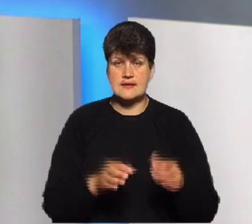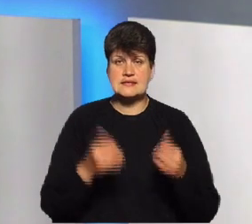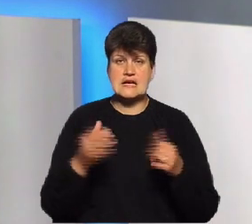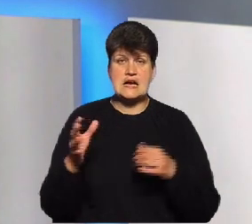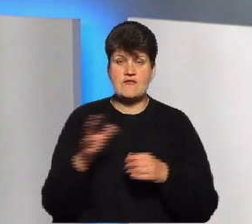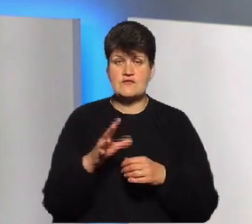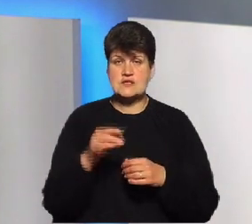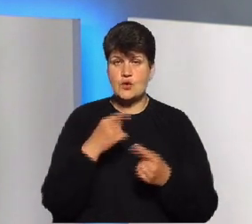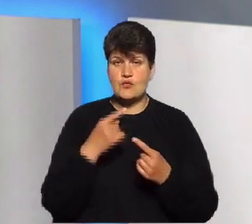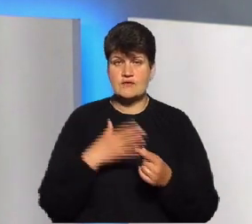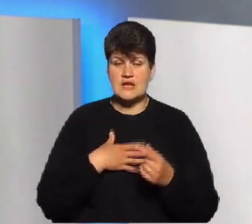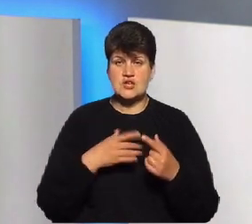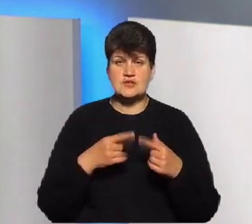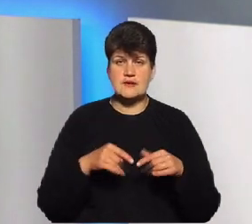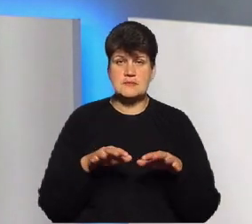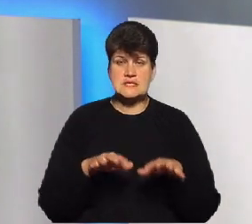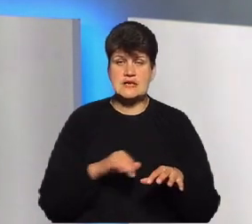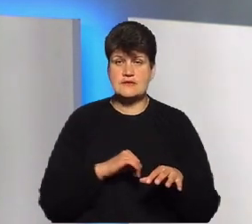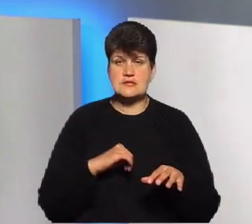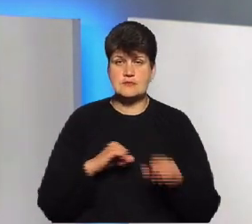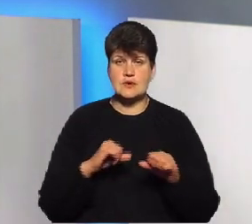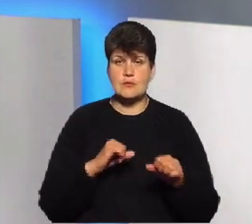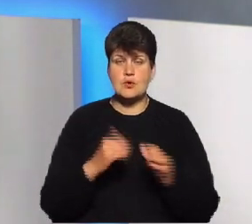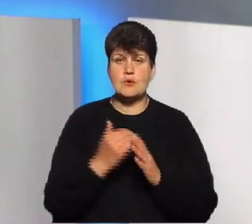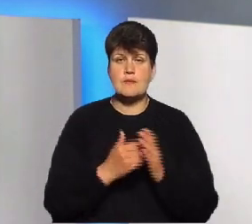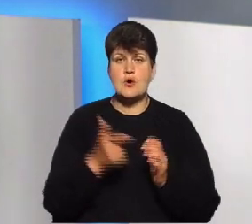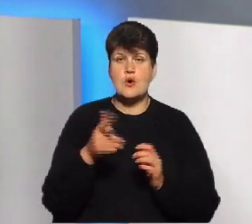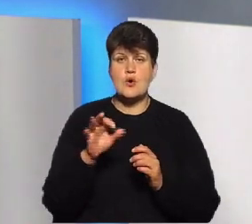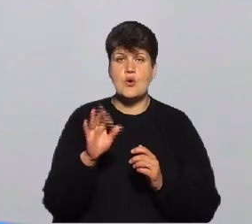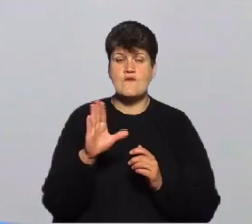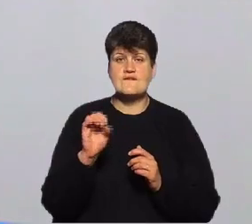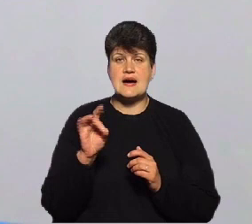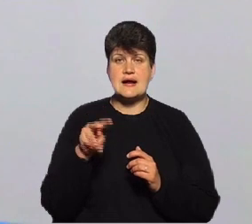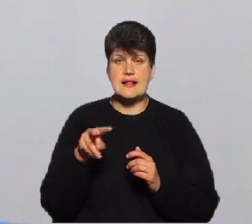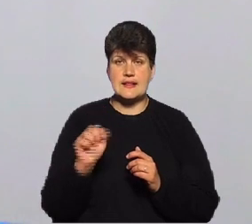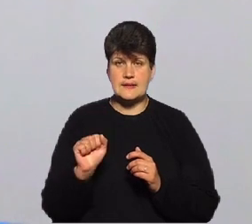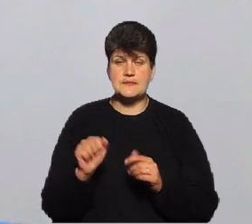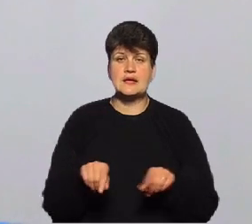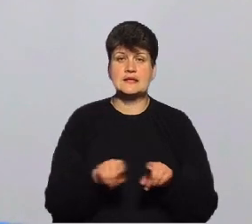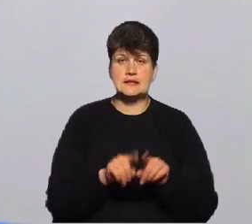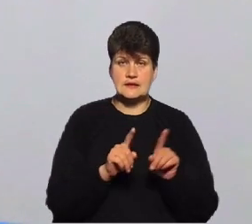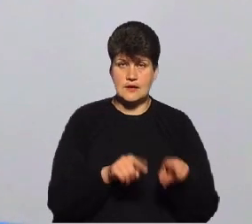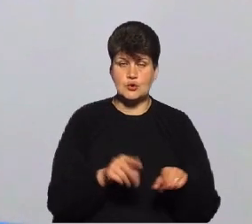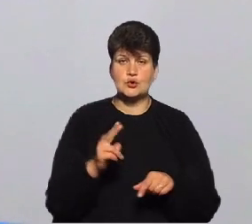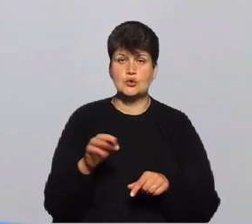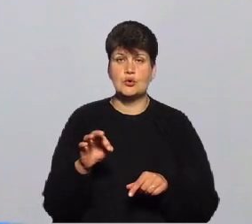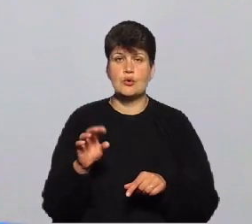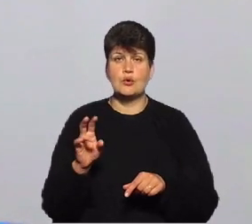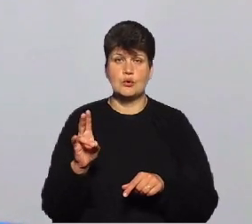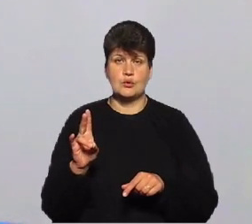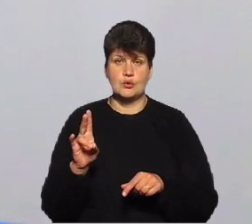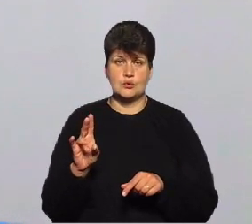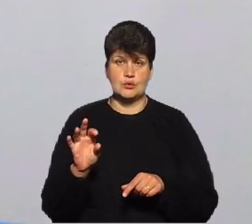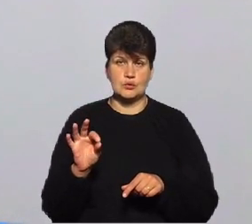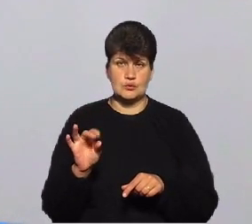нашій сфері місцевого самоврядування про програму «Говерла», яка того ж самого донора USAID. Доволі схожа